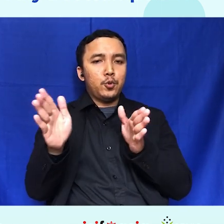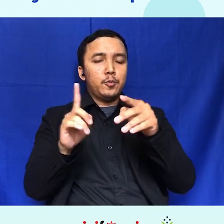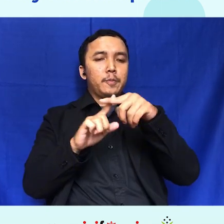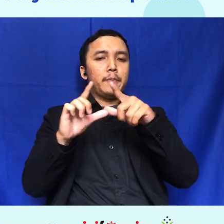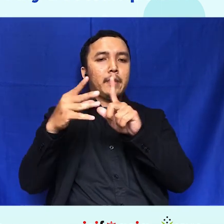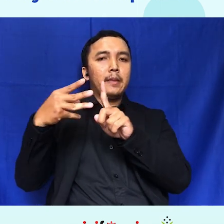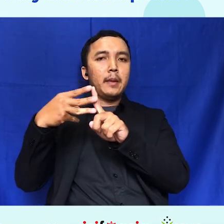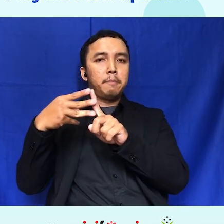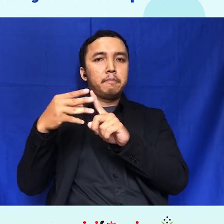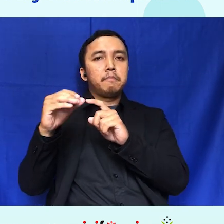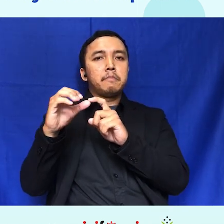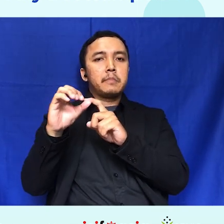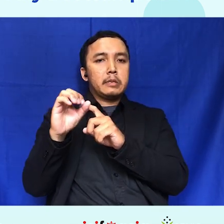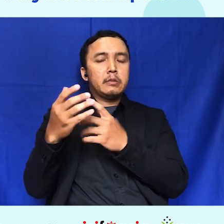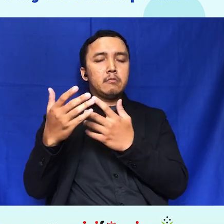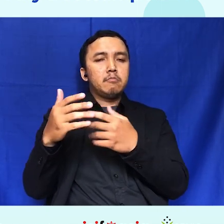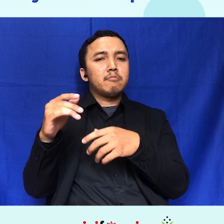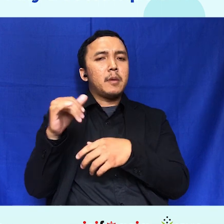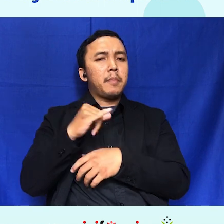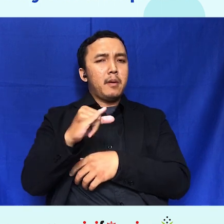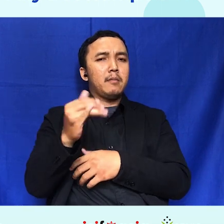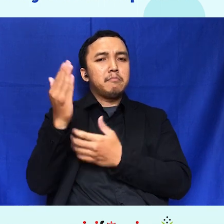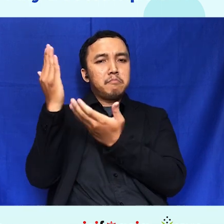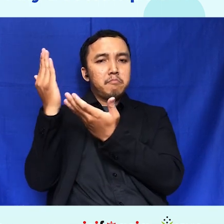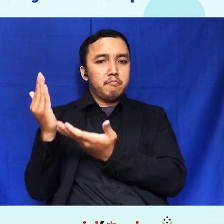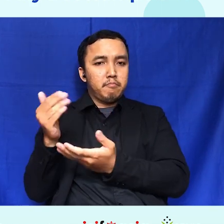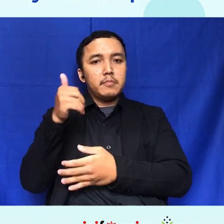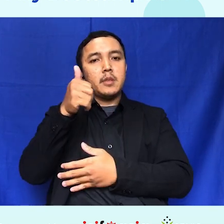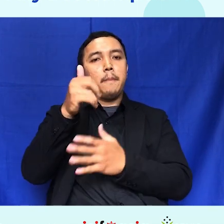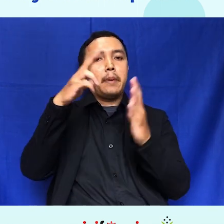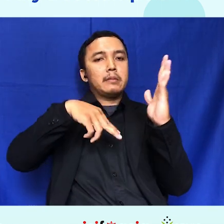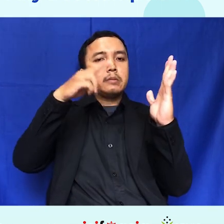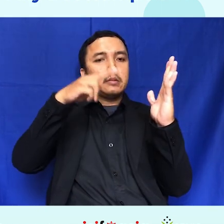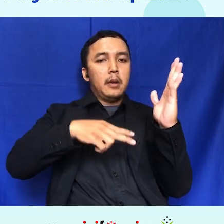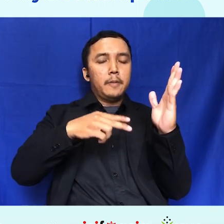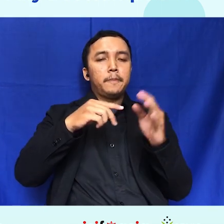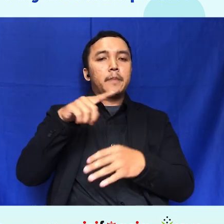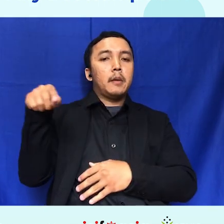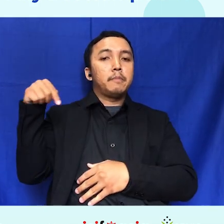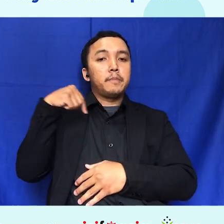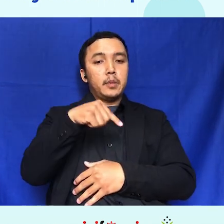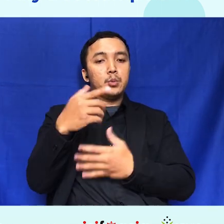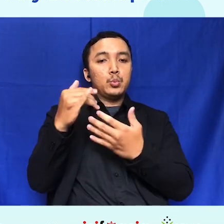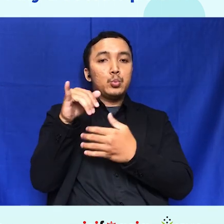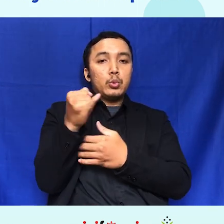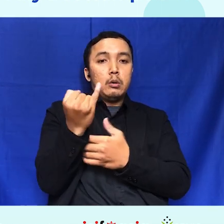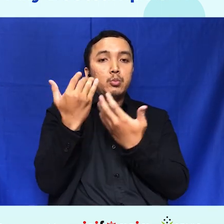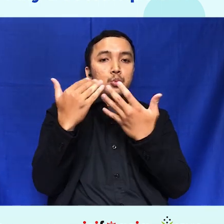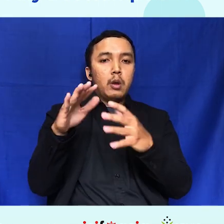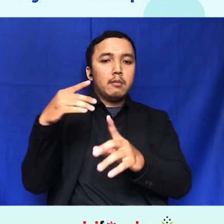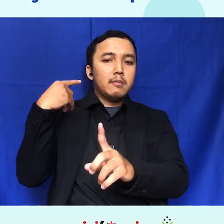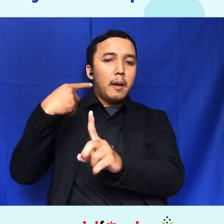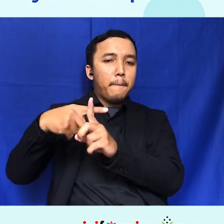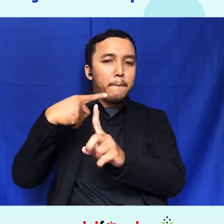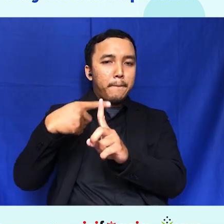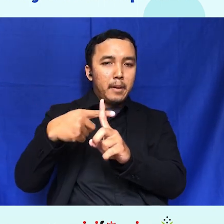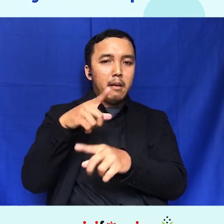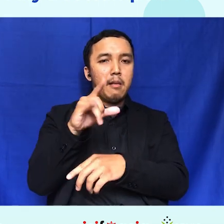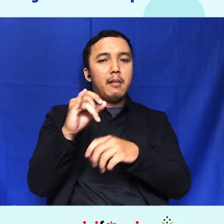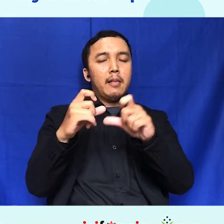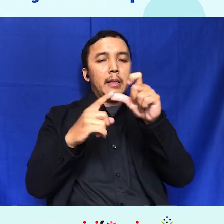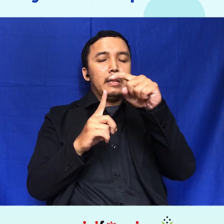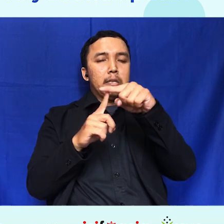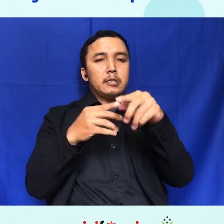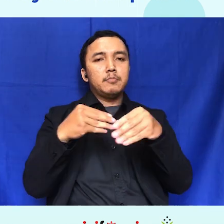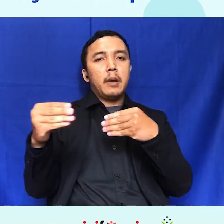dan drop-down-nya terbaca statusnya. Colap set. Expanded. Kami juga telah menambahkan label pada list materi,